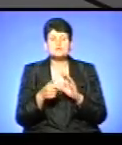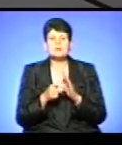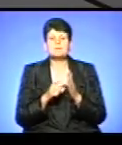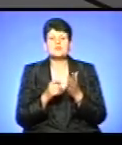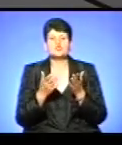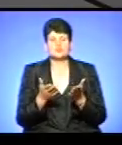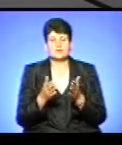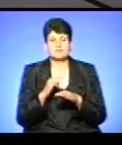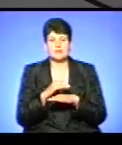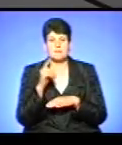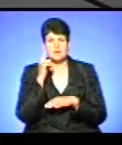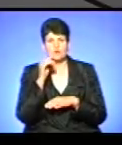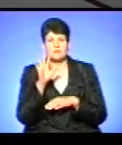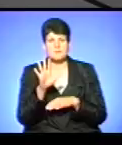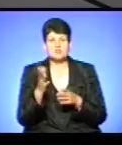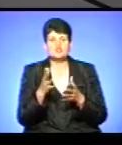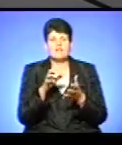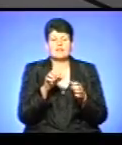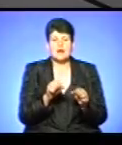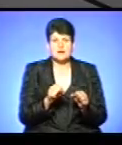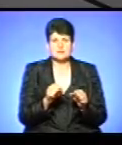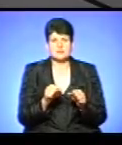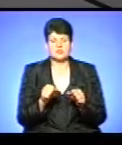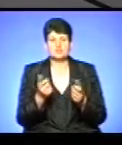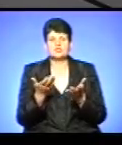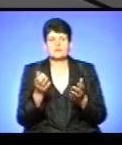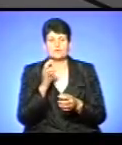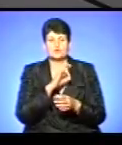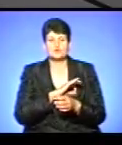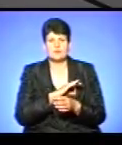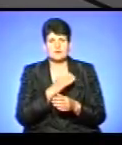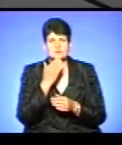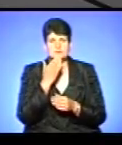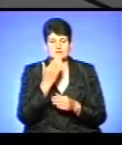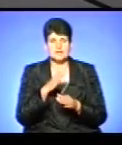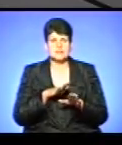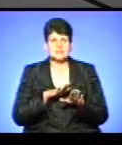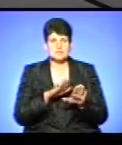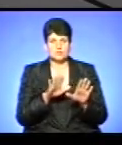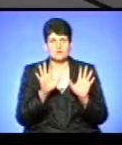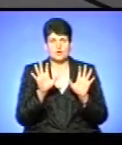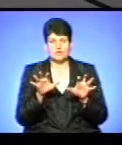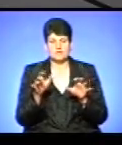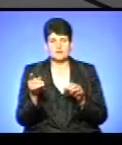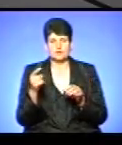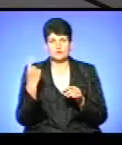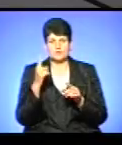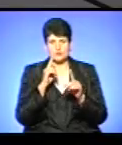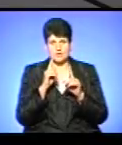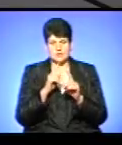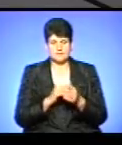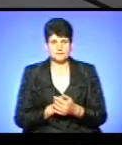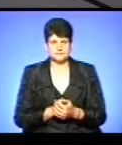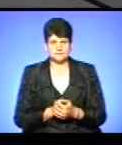приміщенням на Медовій 5, в чиїй власності та в чиєму користуванні, ми запитали заступника голови Тернопільської обласної ради. Давайте